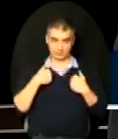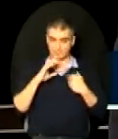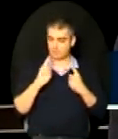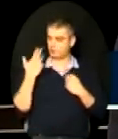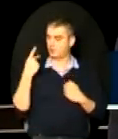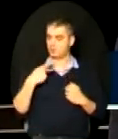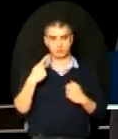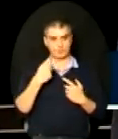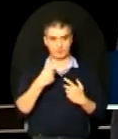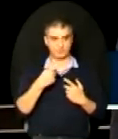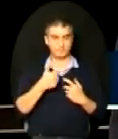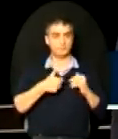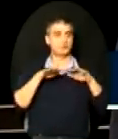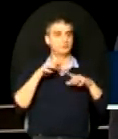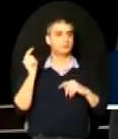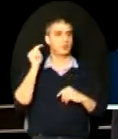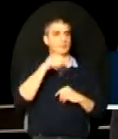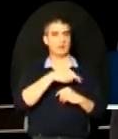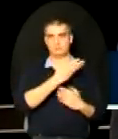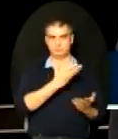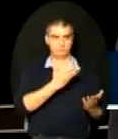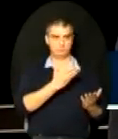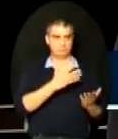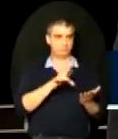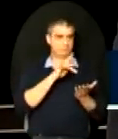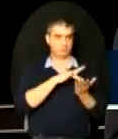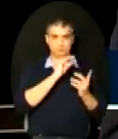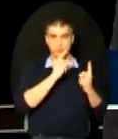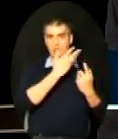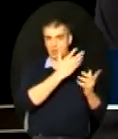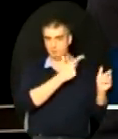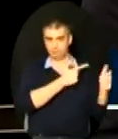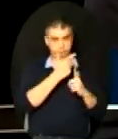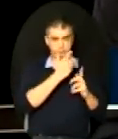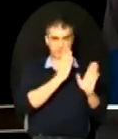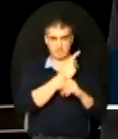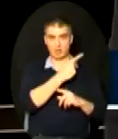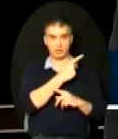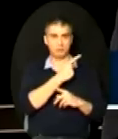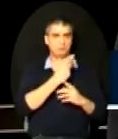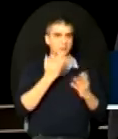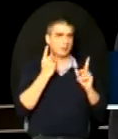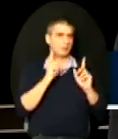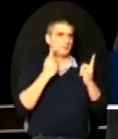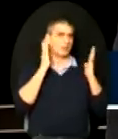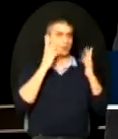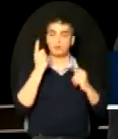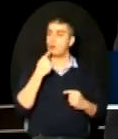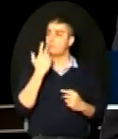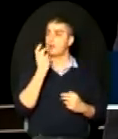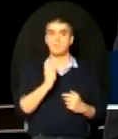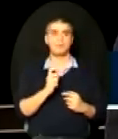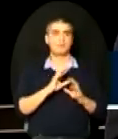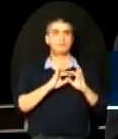לפני יומיים זה הנושא שראש הממשלה מגיע לזירת האירוע, לאירוע המחריד הזה, אומר מספר